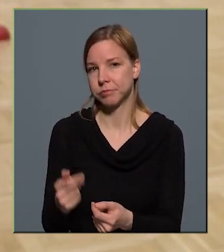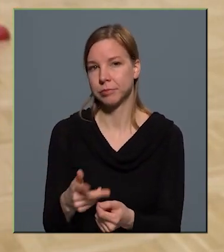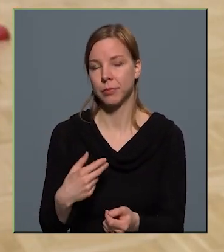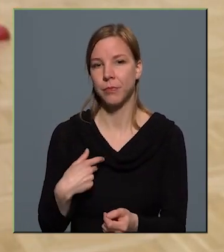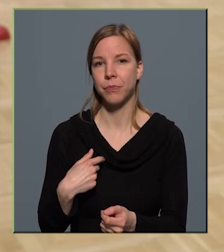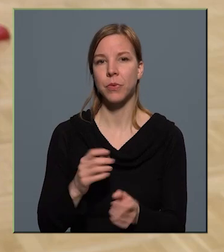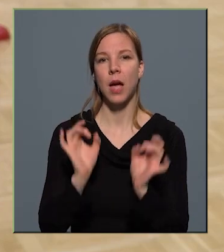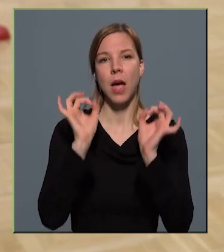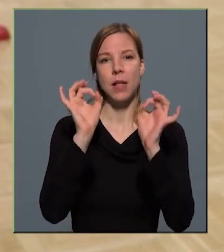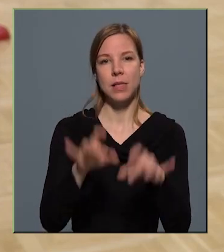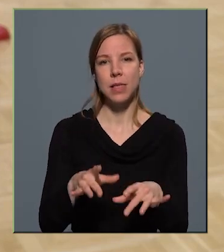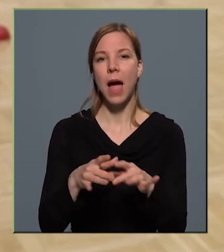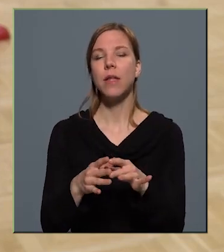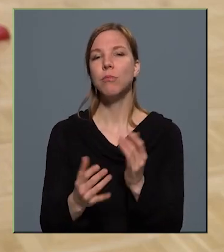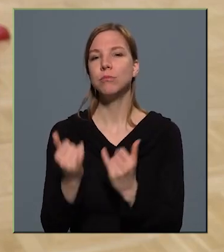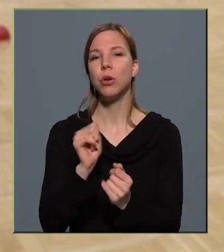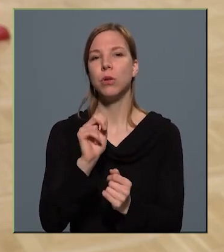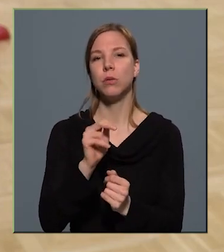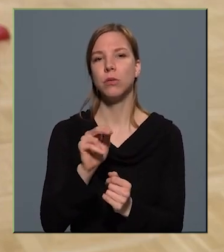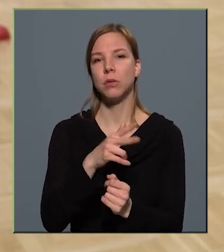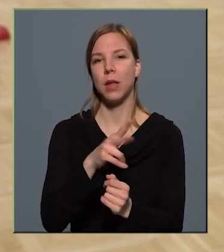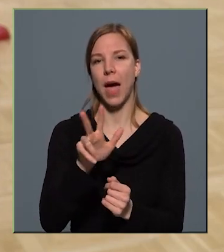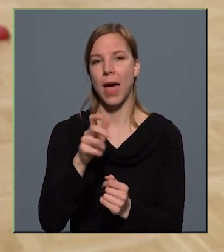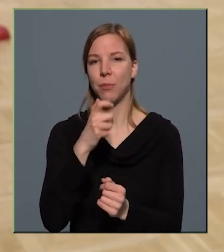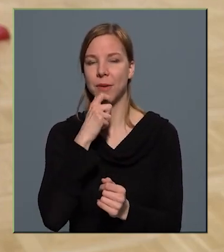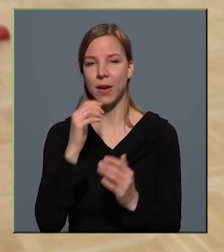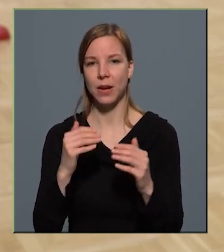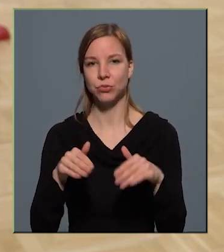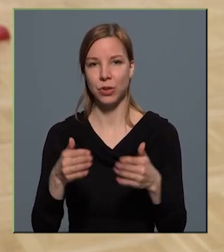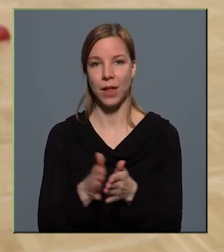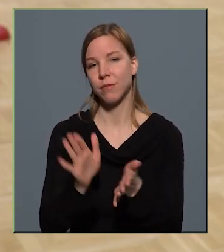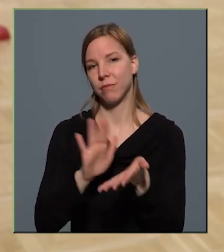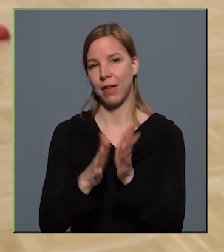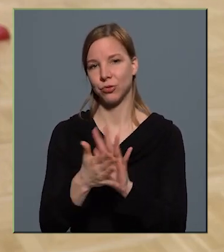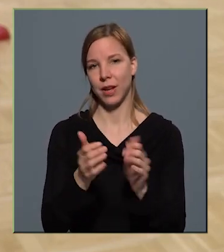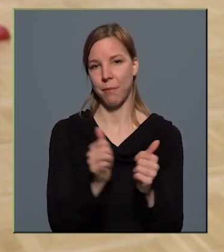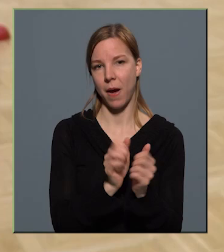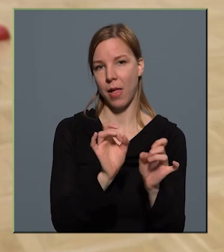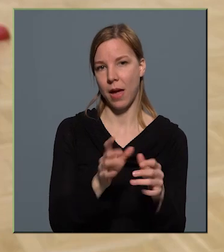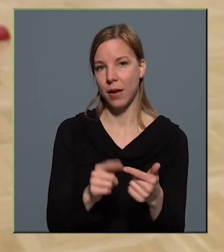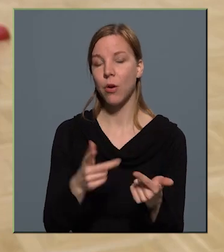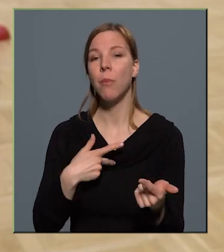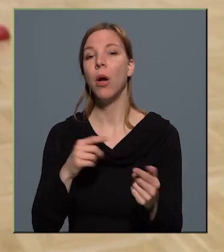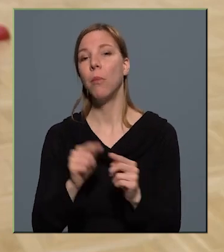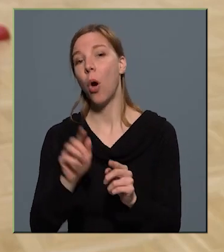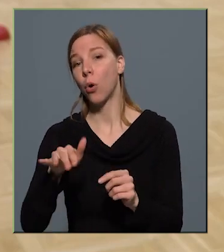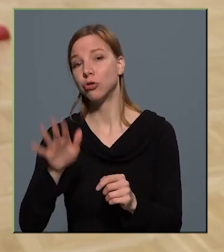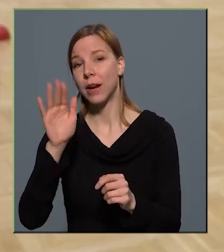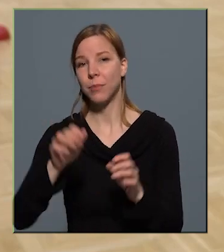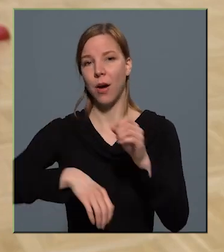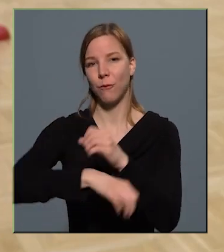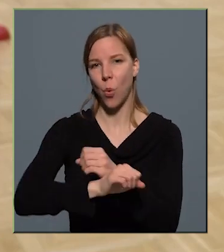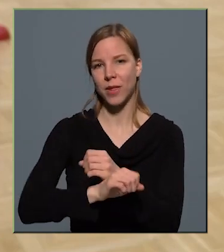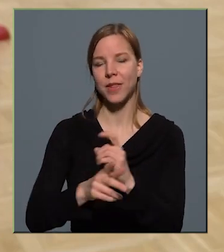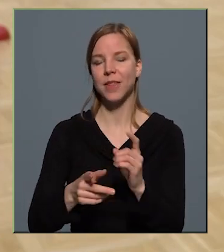3 éves lesz a kislányunk hamarosan, úgyhogy vele töltöm az időt meg a feleségemmel. Azon kívül pedig a kosár, foci azért, ha nem is olyan mértékben,